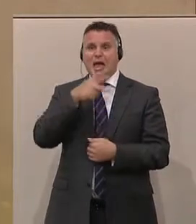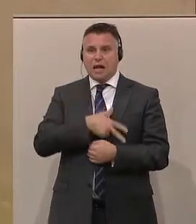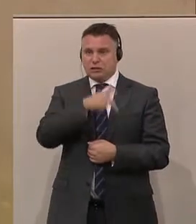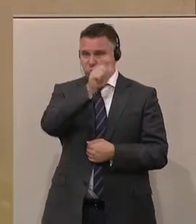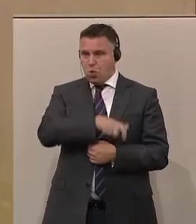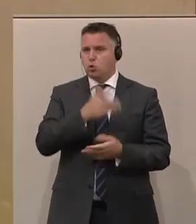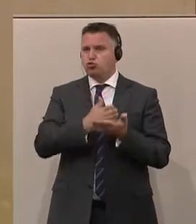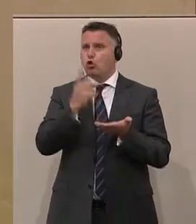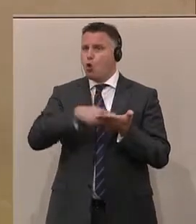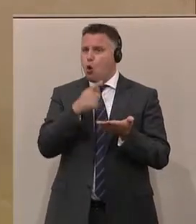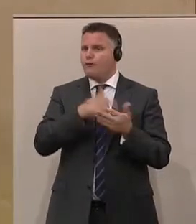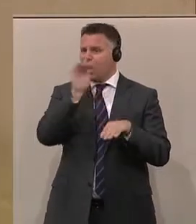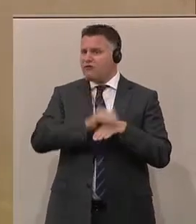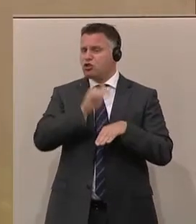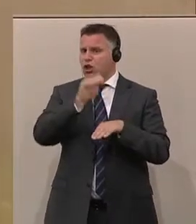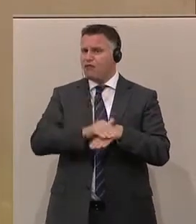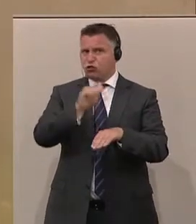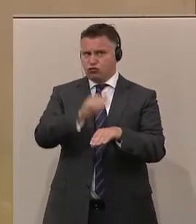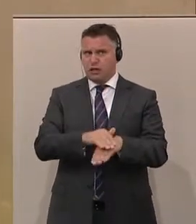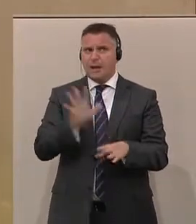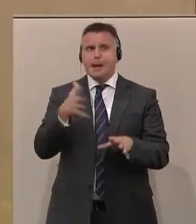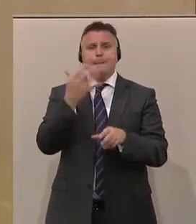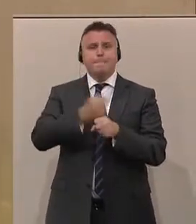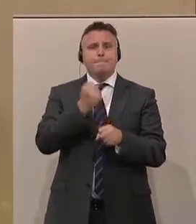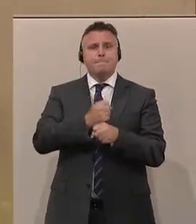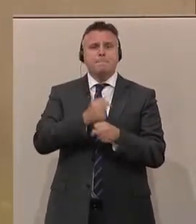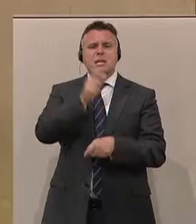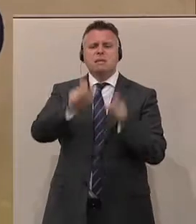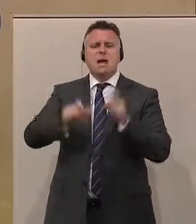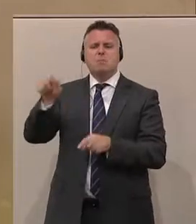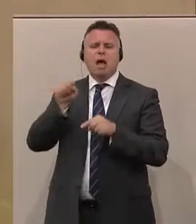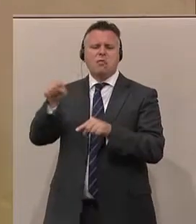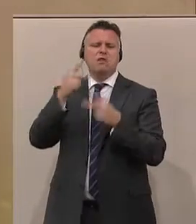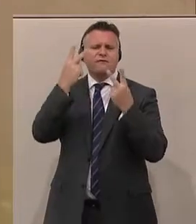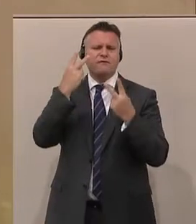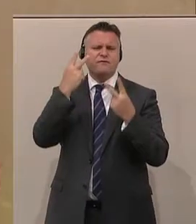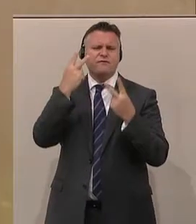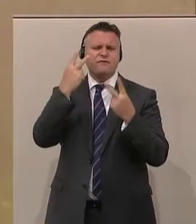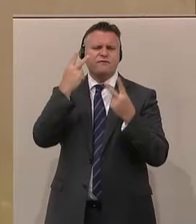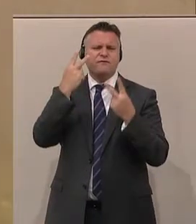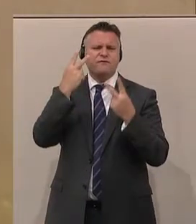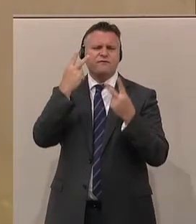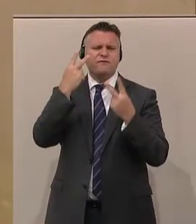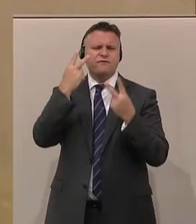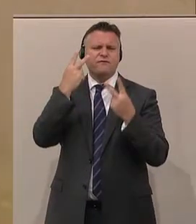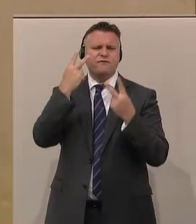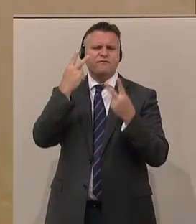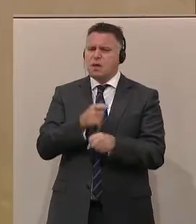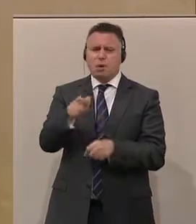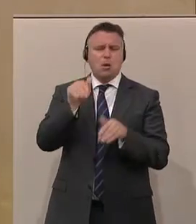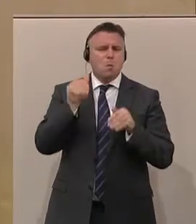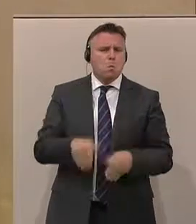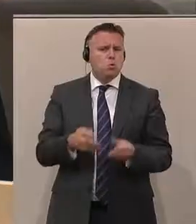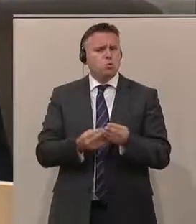mehrfach gehört. Und es geht ja überhaupt nicht um die Mitarbeiter. Es heißt immer, die Mitarbeiter. Und wie können wir den Mitarbeitern zumuten, dass